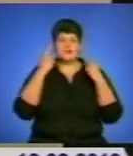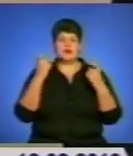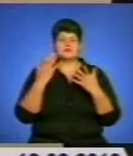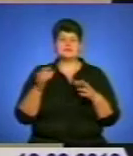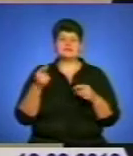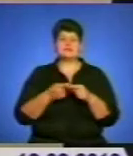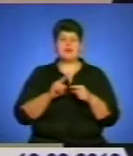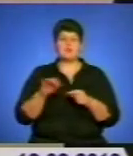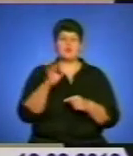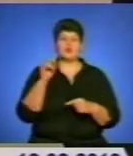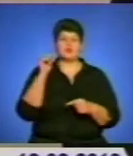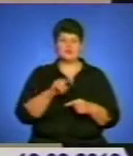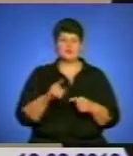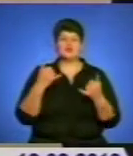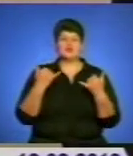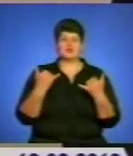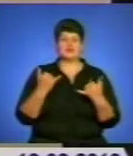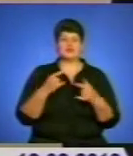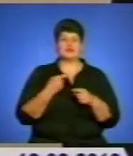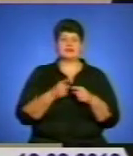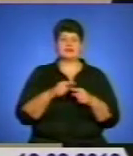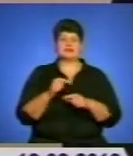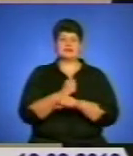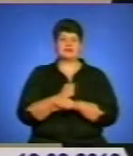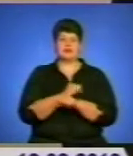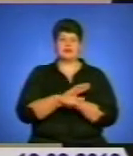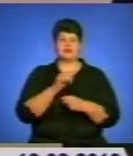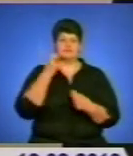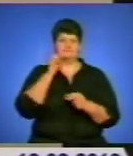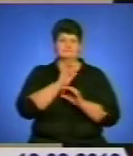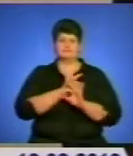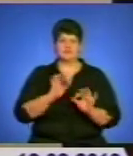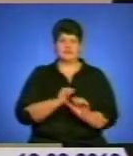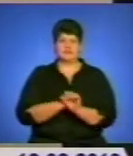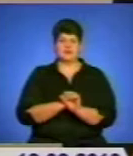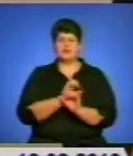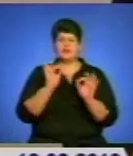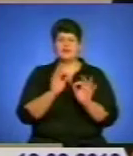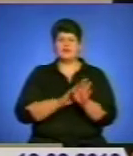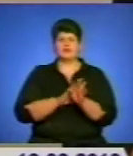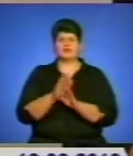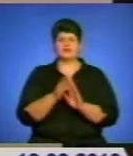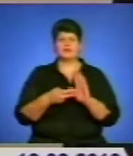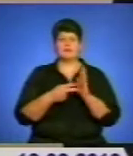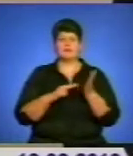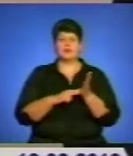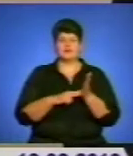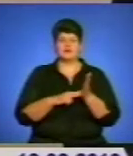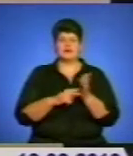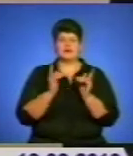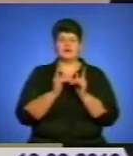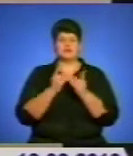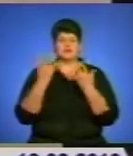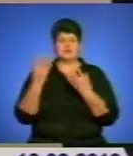володіємо, це про те, що сьогодні цей санаторій ефективно не працює, це правда. Він ніколи не виконує до кінця плану ліжко-днів. Він